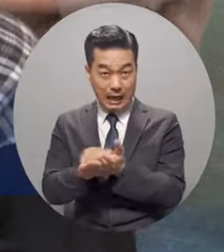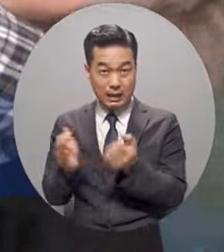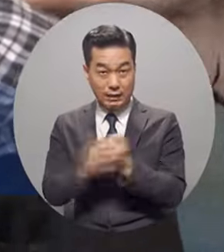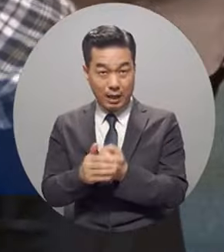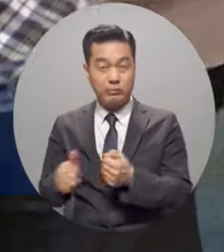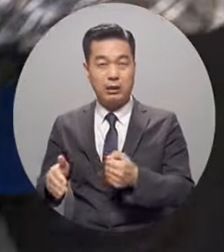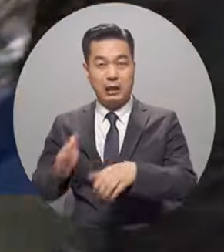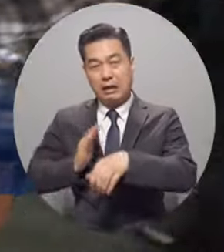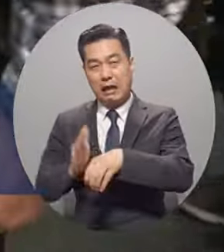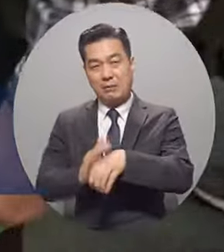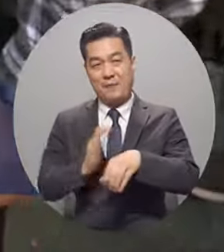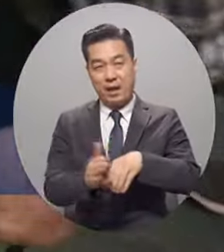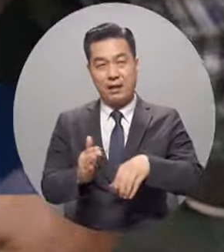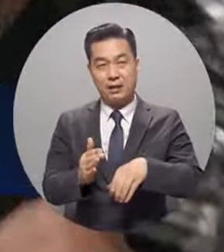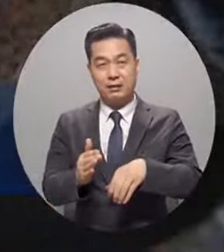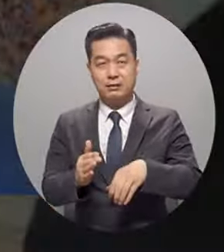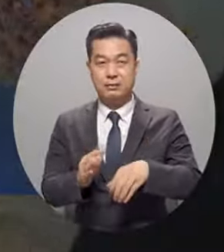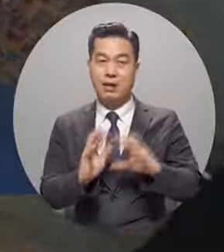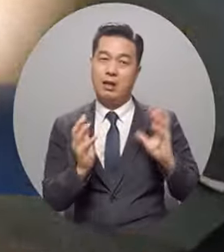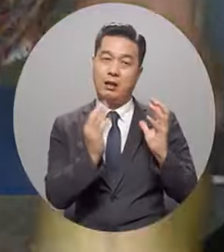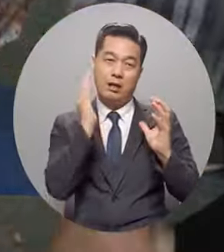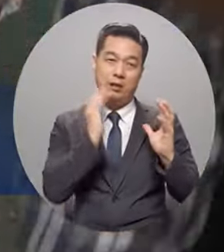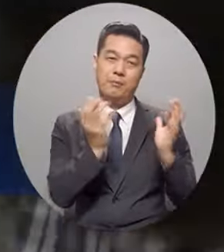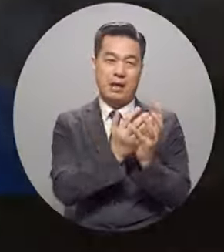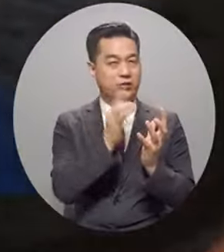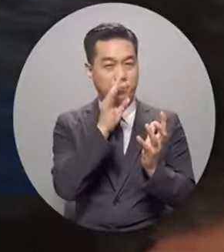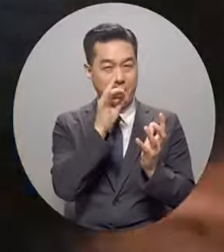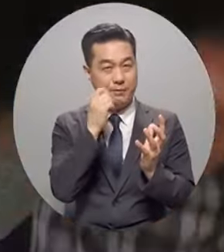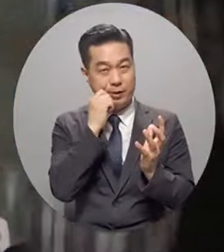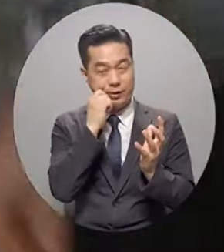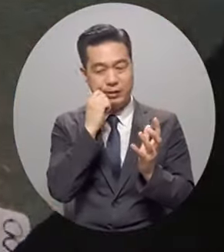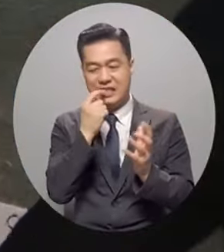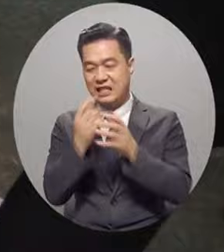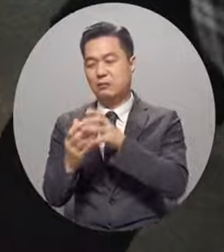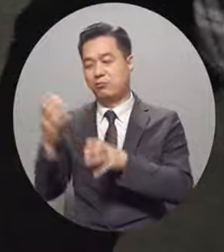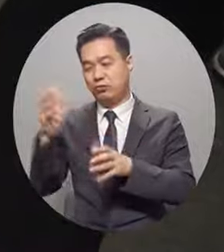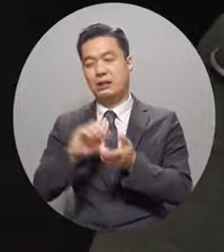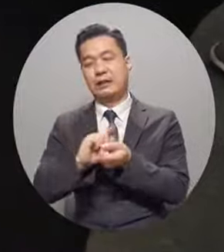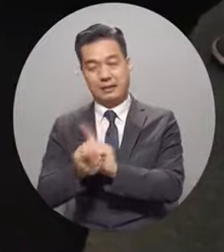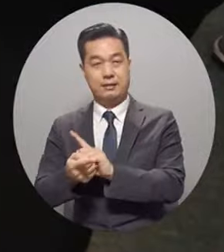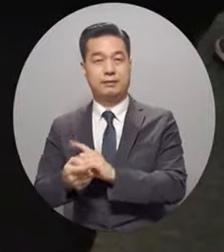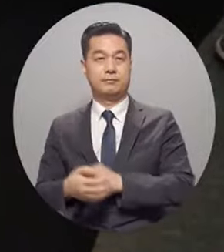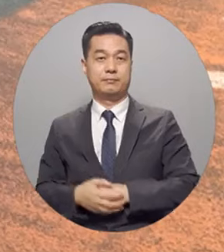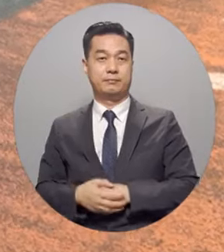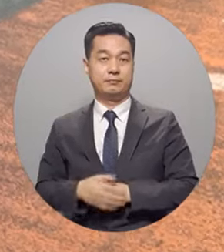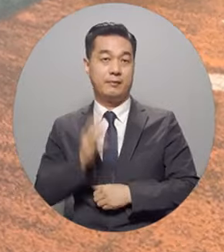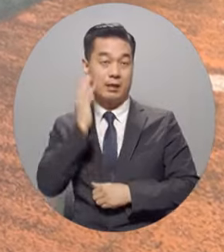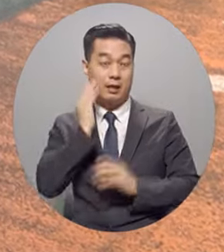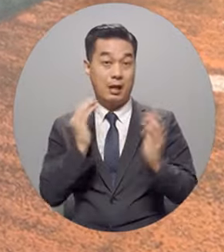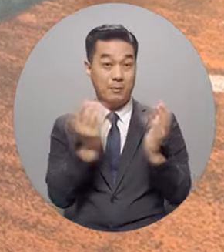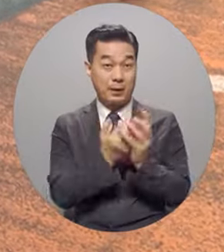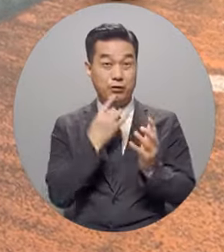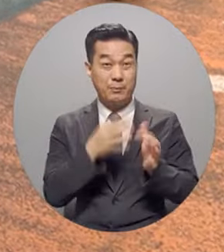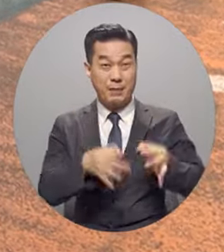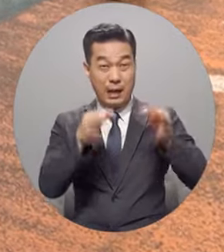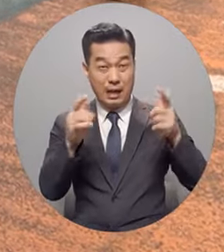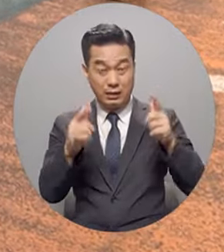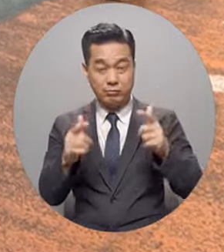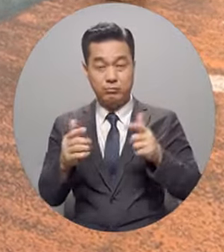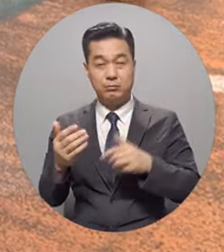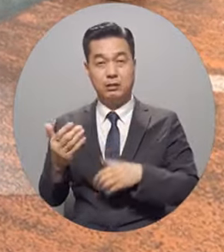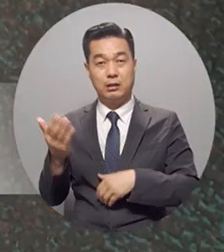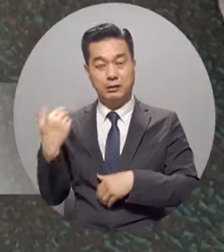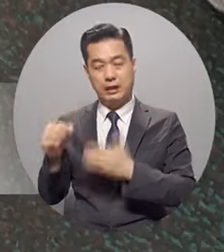깍두기. 배추는 지금 못 사요. 물을 지금 그래서. 배춧값만 오른 게 아닙니다. 지난달 한 개 2,500원에